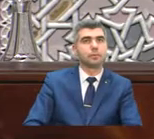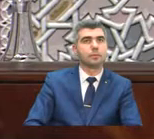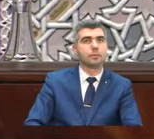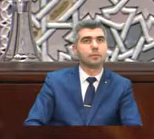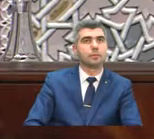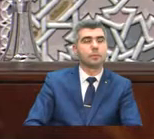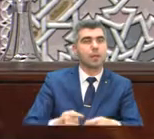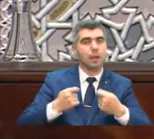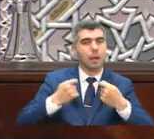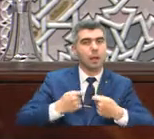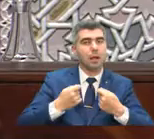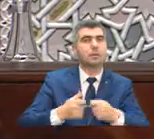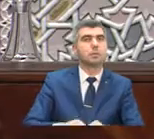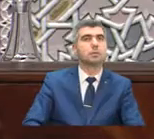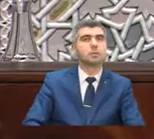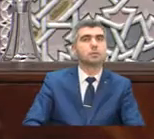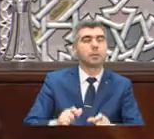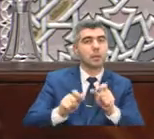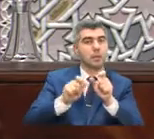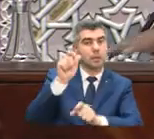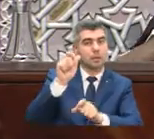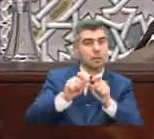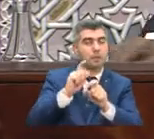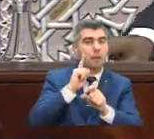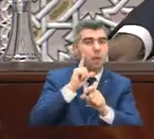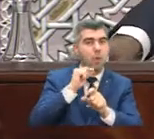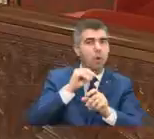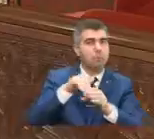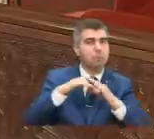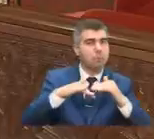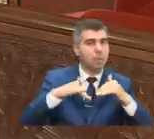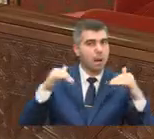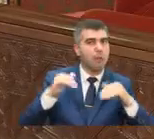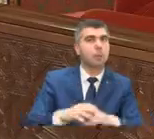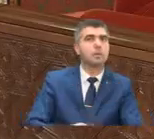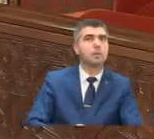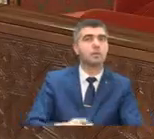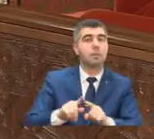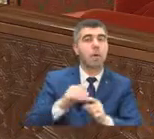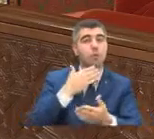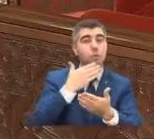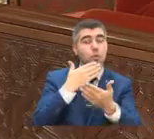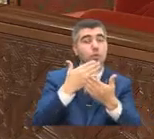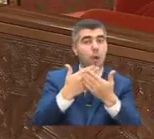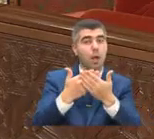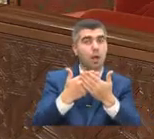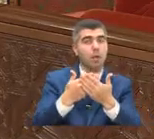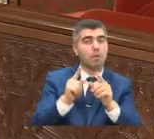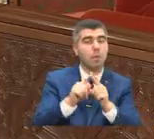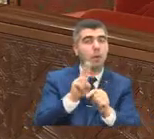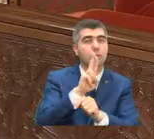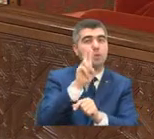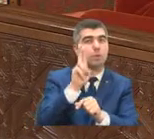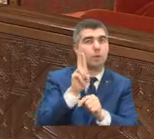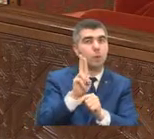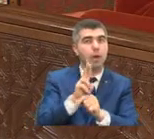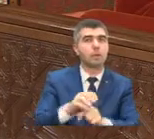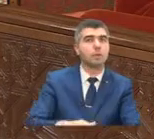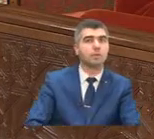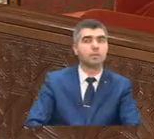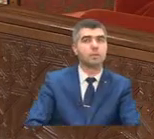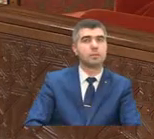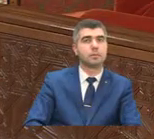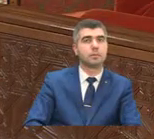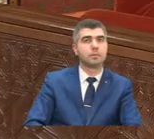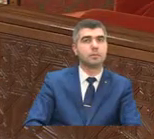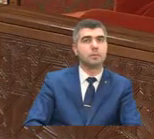السيد الرئيس، السيدة والسادة النواب المحترمين، أشكركم السيدة النائبة المحترمة على هذا السؤال. سيد نائب،